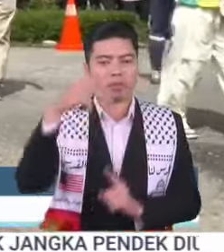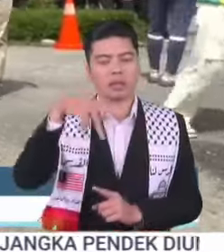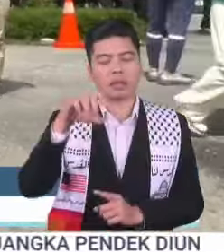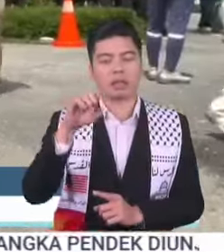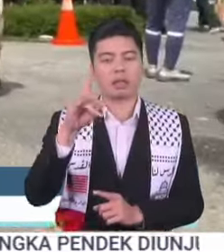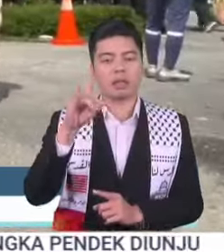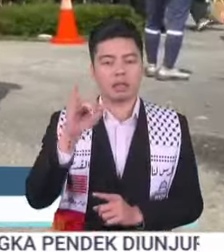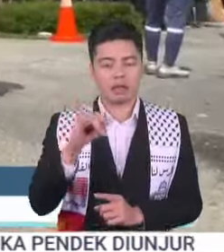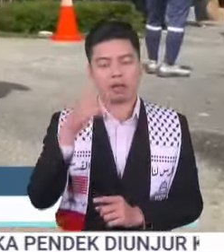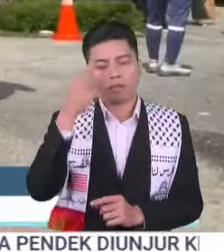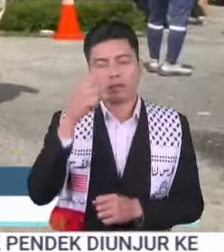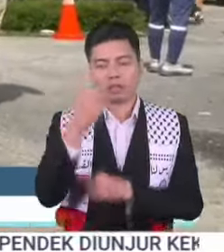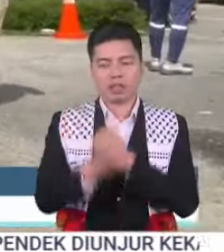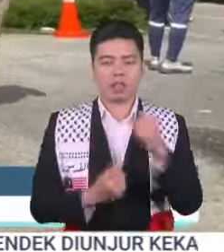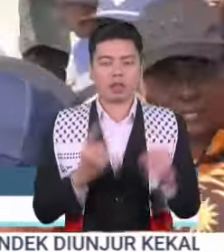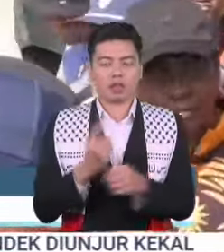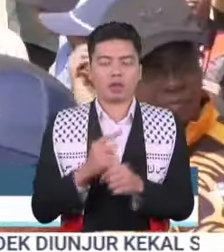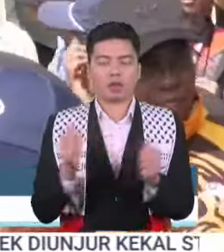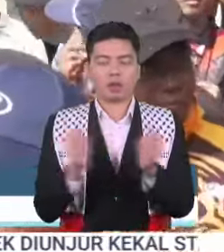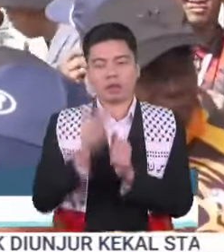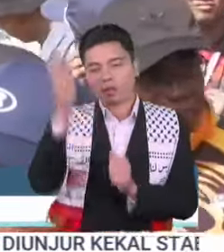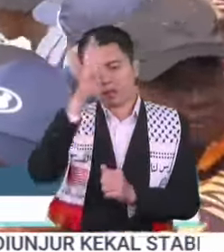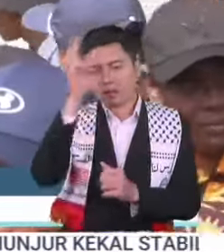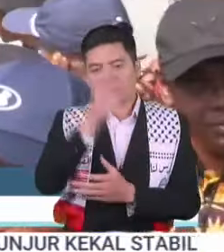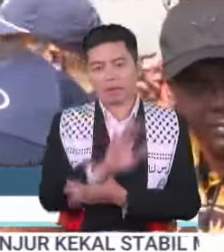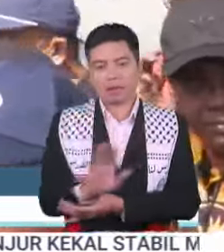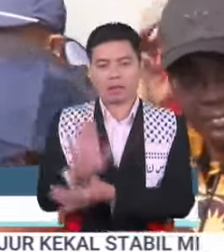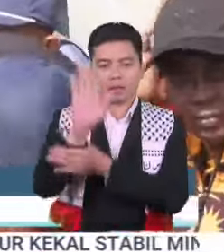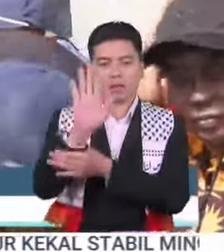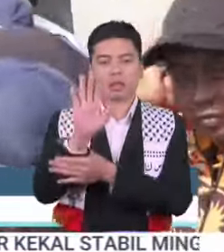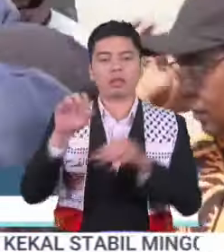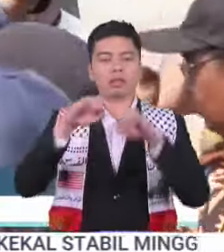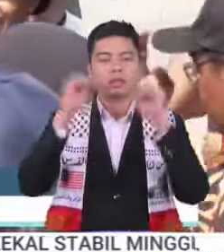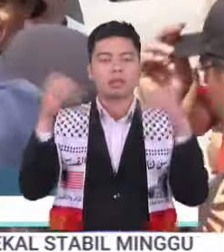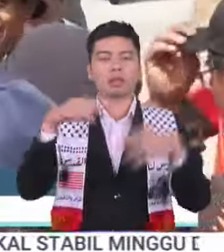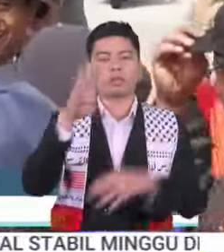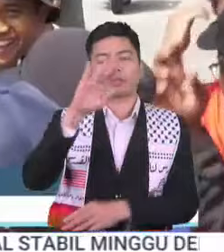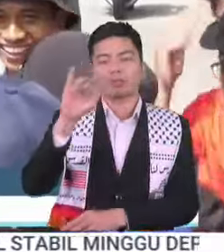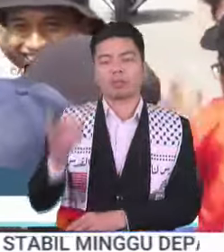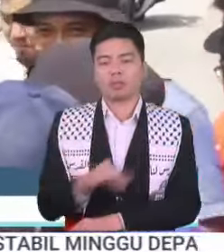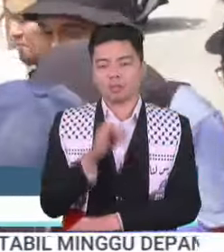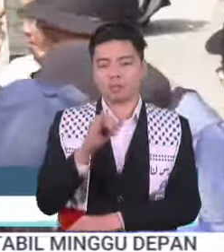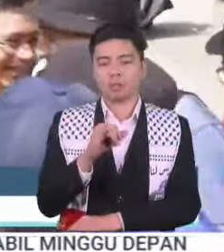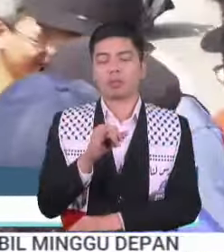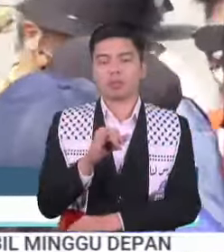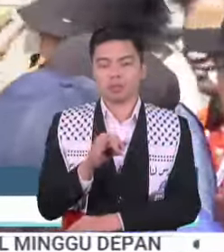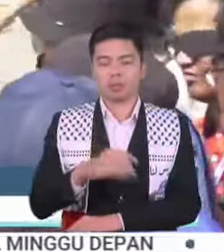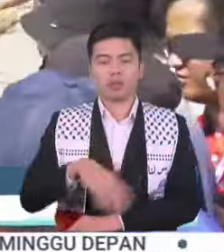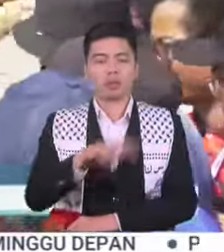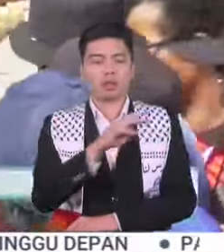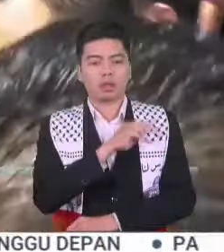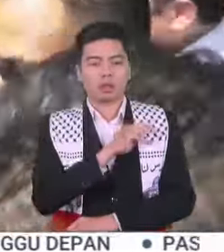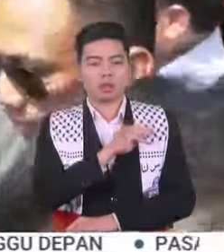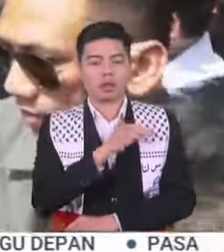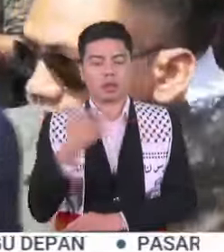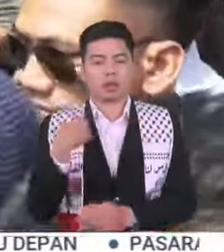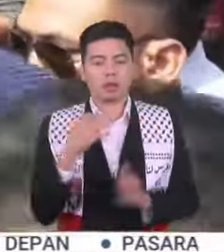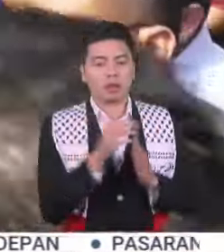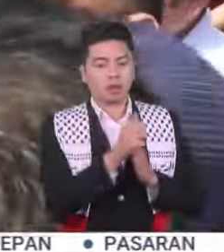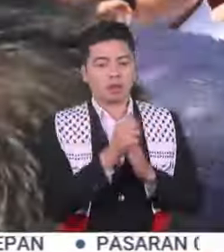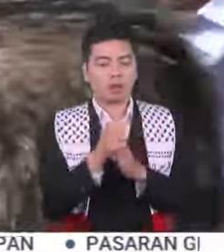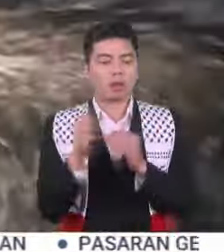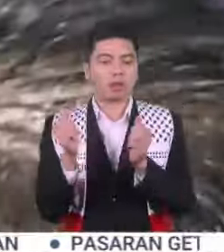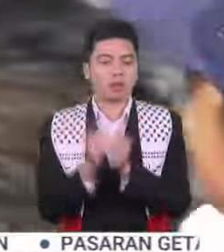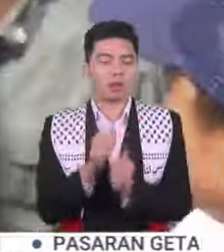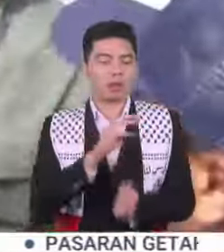setahun bersama Kerajaan Madani di pekarangan Stadium Nasional Bukit Jalil. Terdahulu, Fahmi yang diiringi Ketua Setiausaha Kementerian